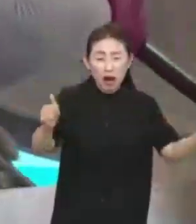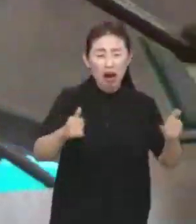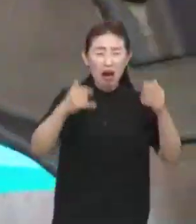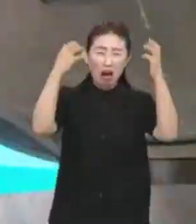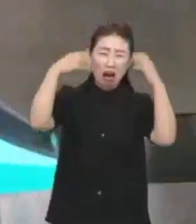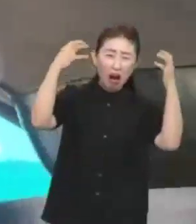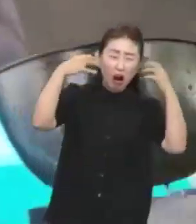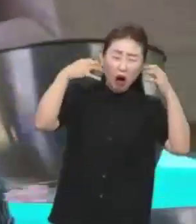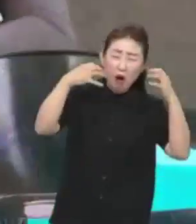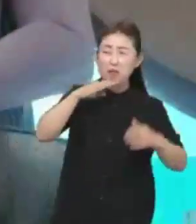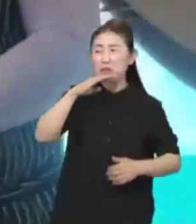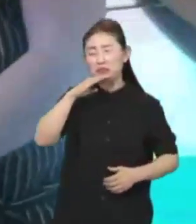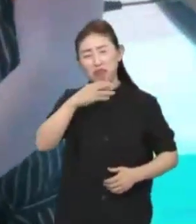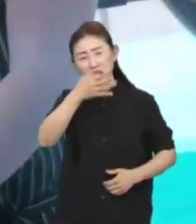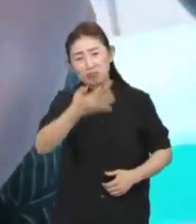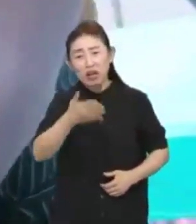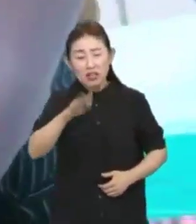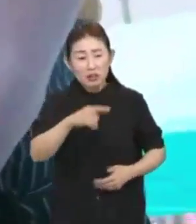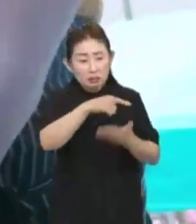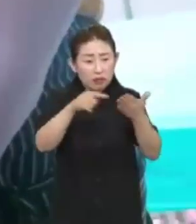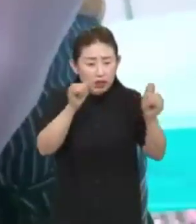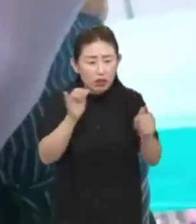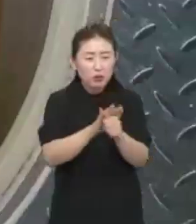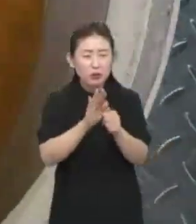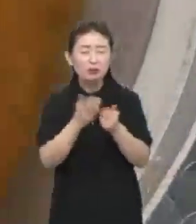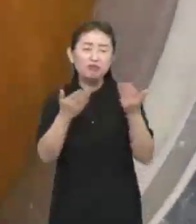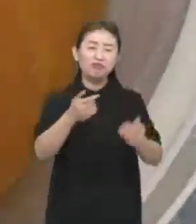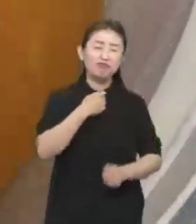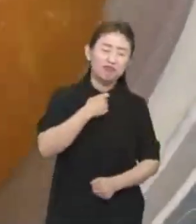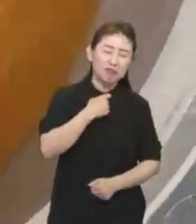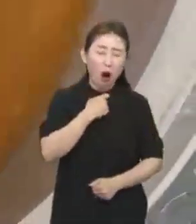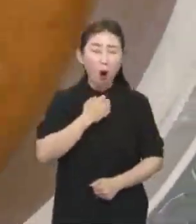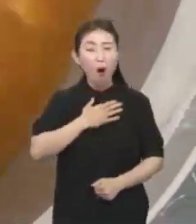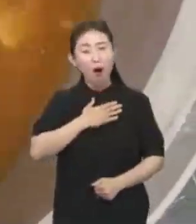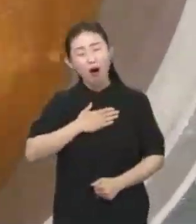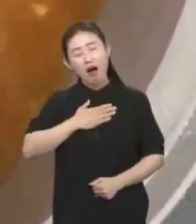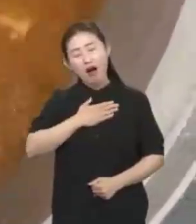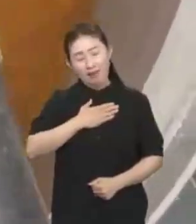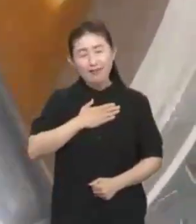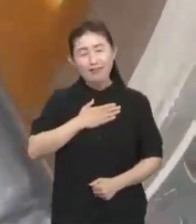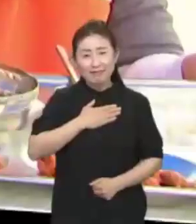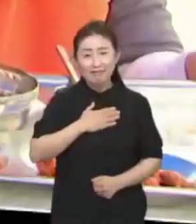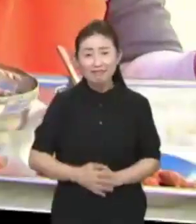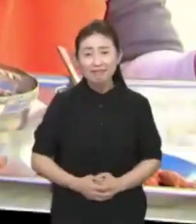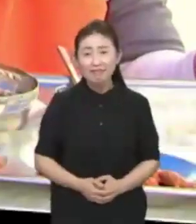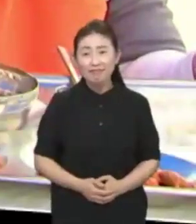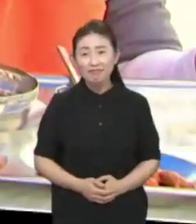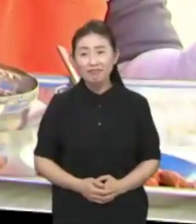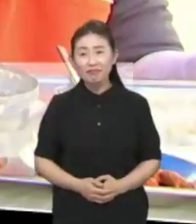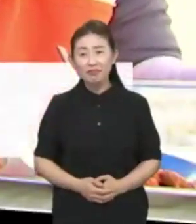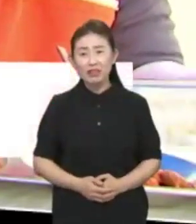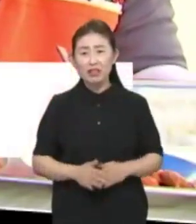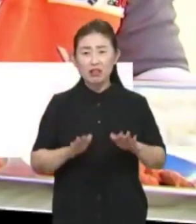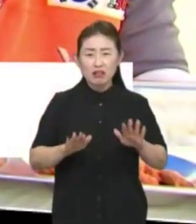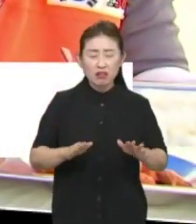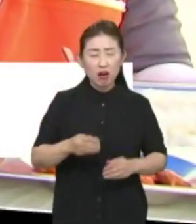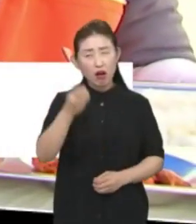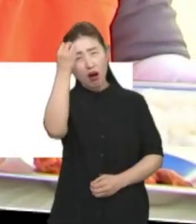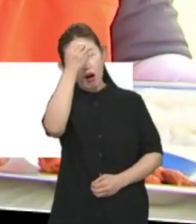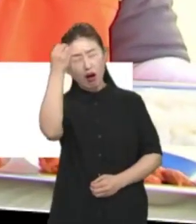속 작업이 힘들지만 피해 주민들에게 도움이 된다는 생각에 뿌듯한 미소를 지었습니다. 어지럽고 힘들기는